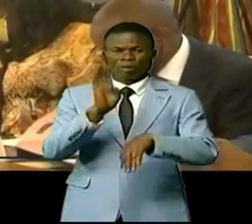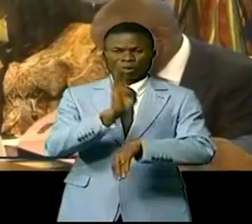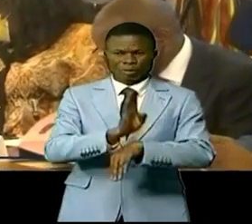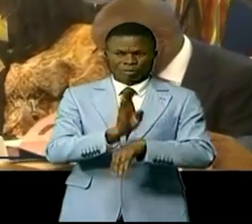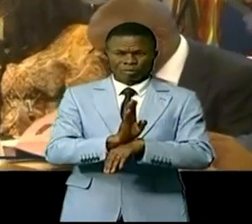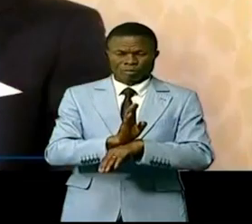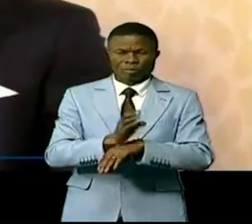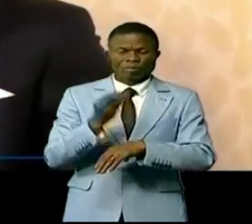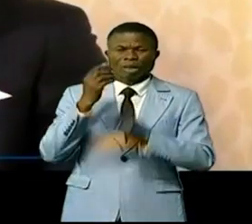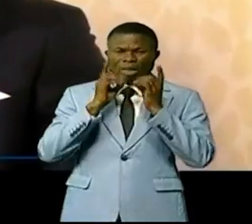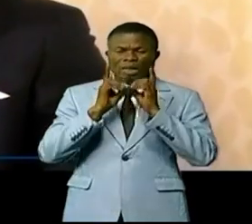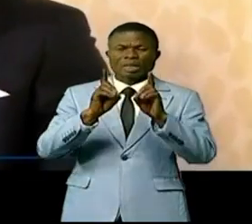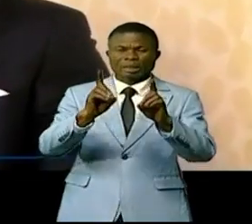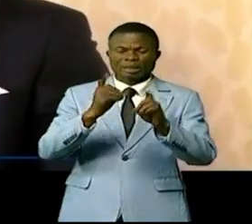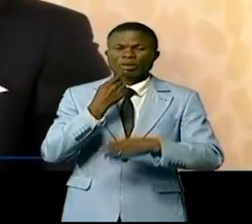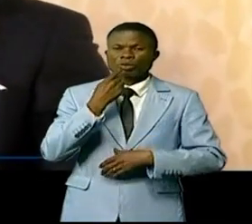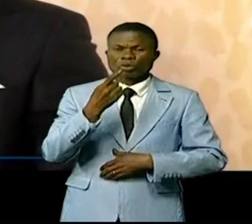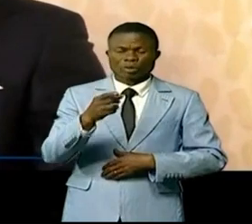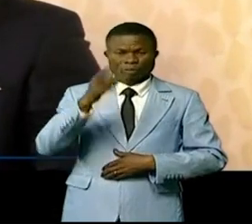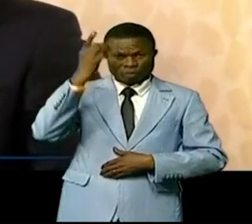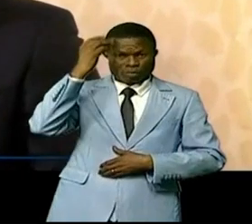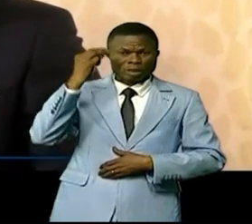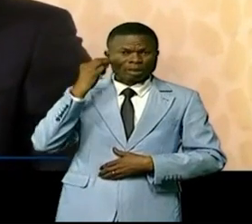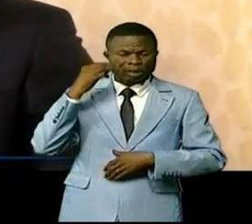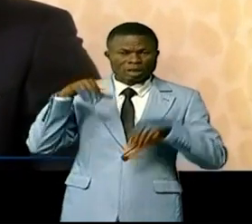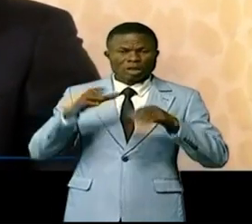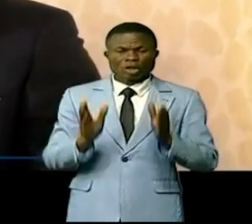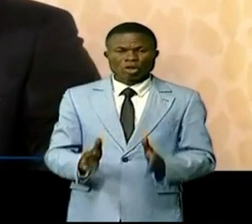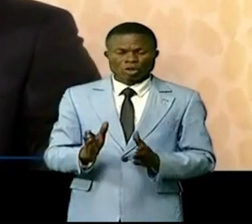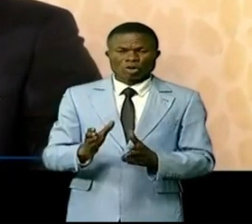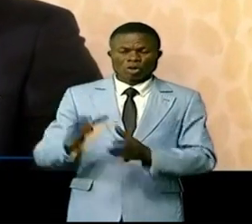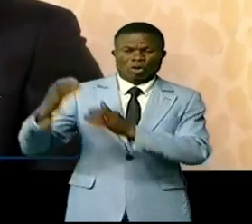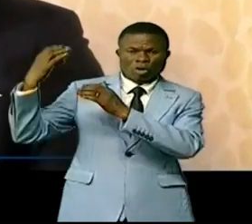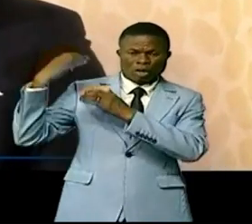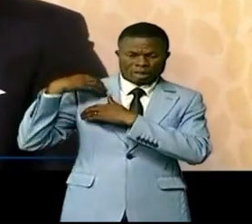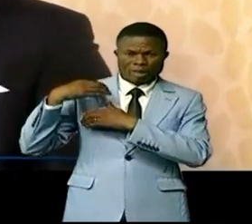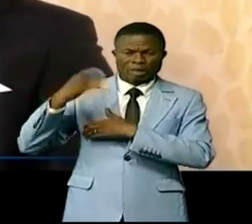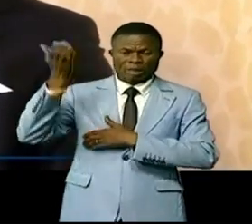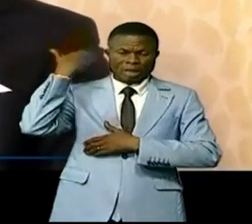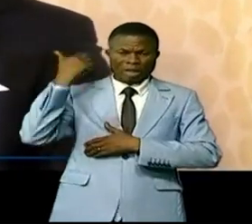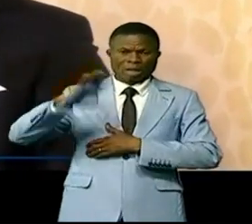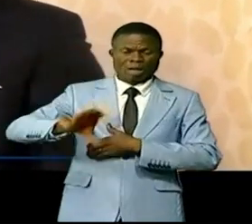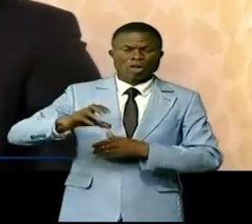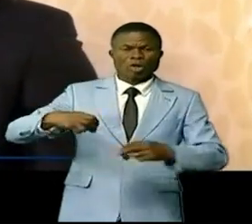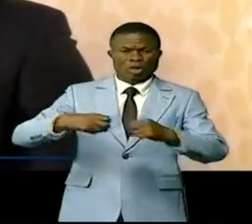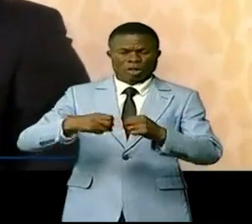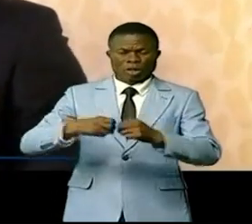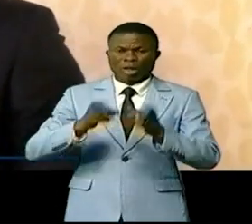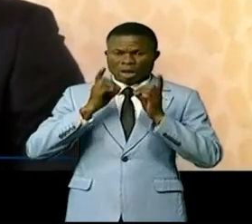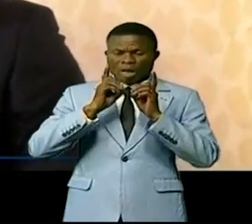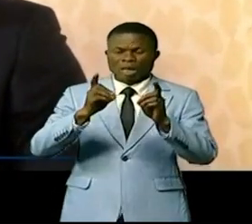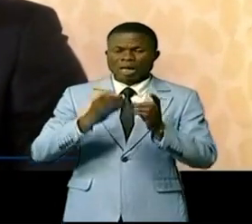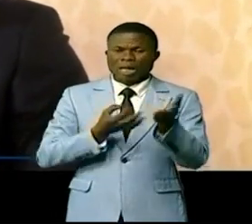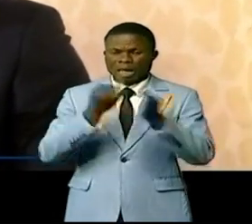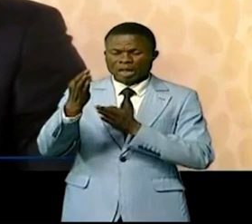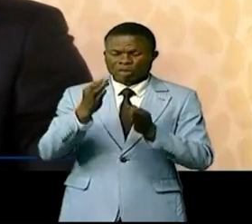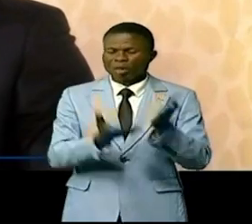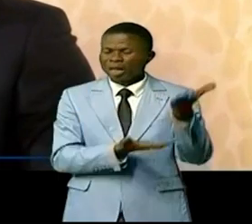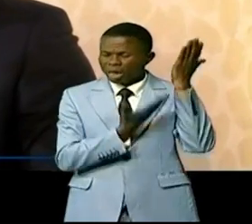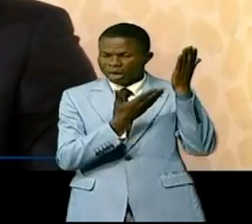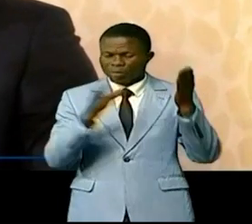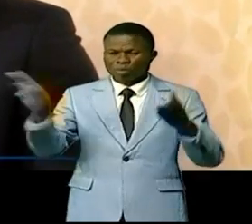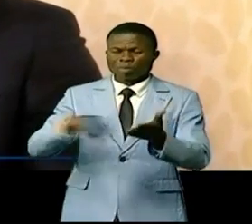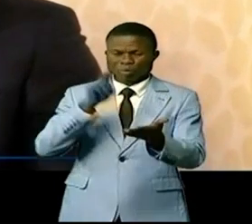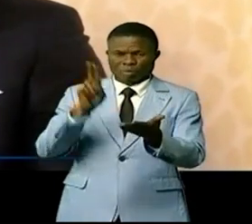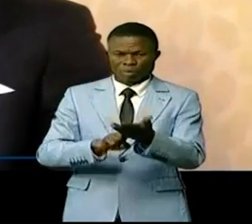et circonstances, le ministre congolais des hydrocarbures a, dans son discours, relevé l'importance de ces protocoles